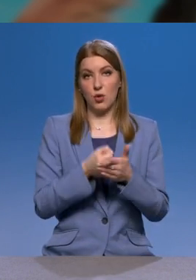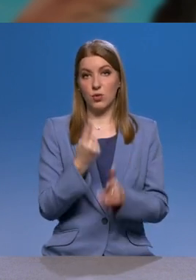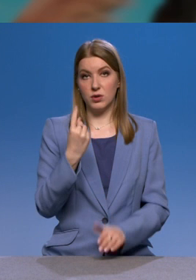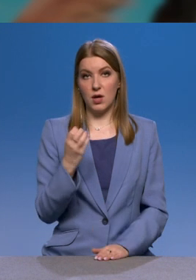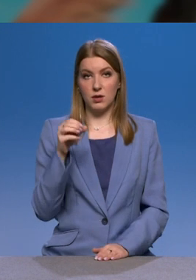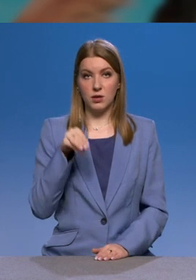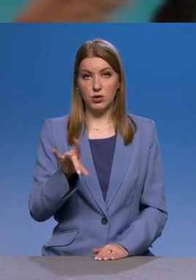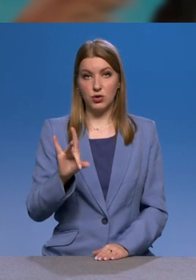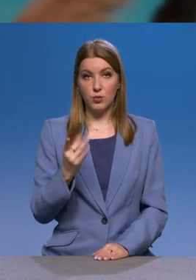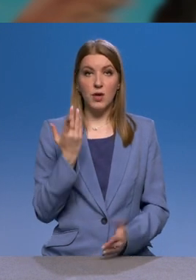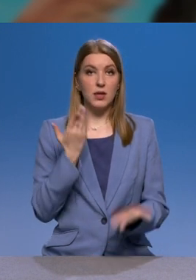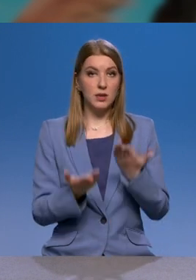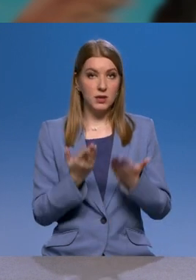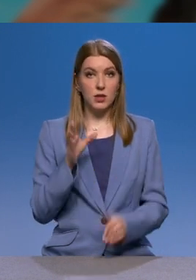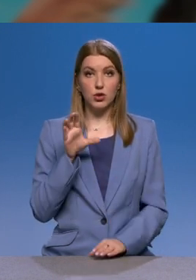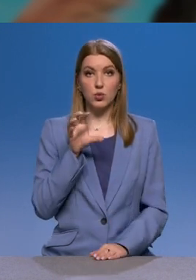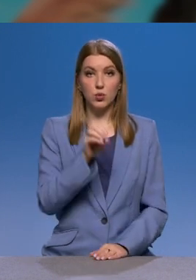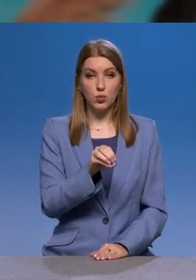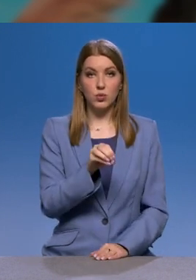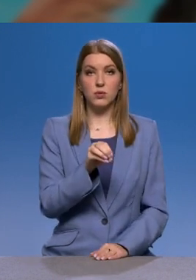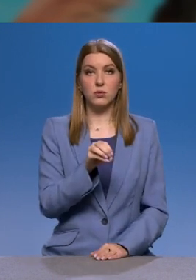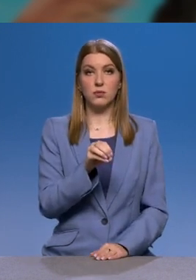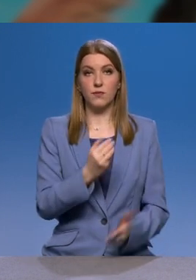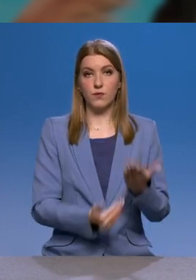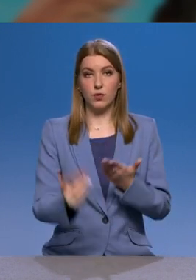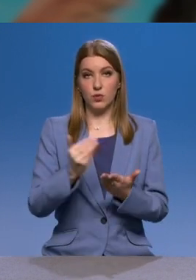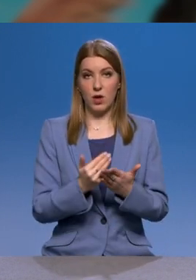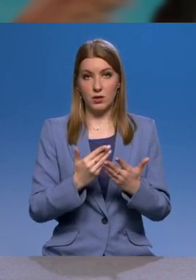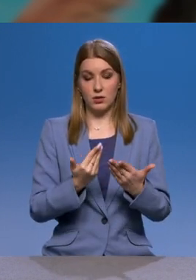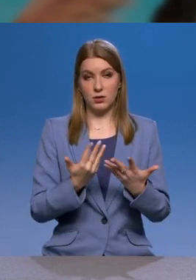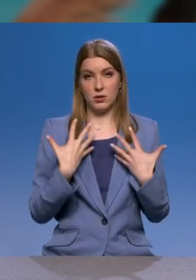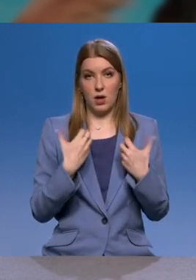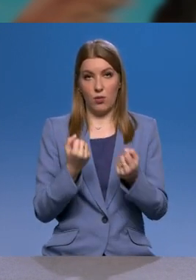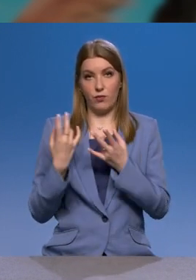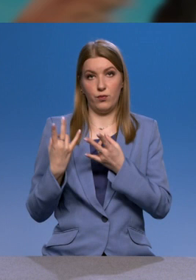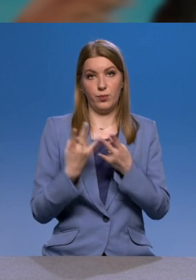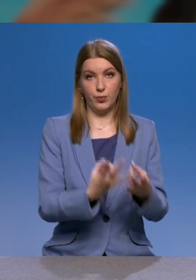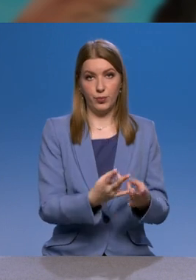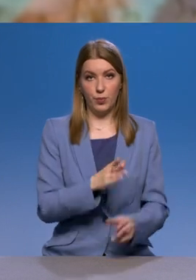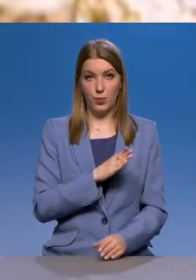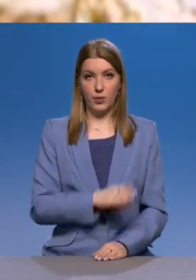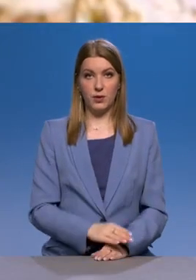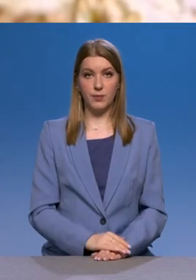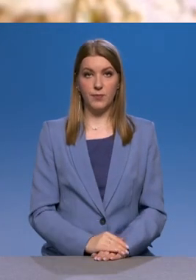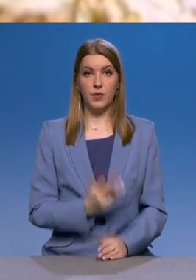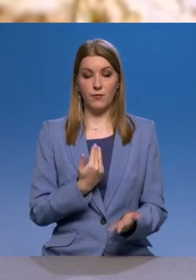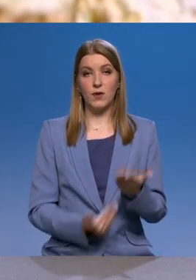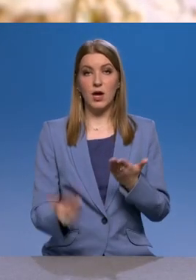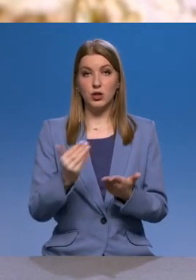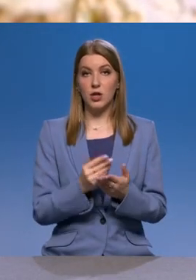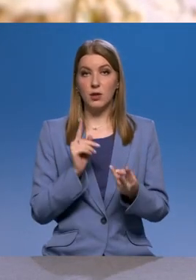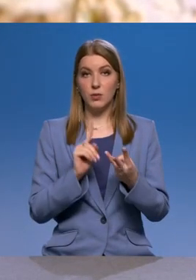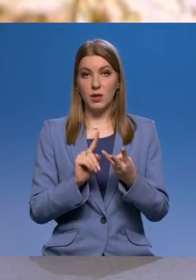Это если укус нанес вред здоровью. В окончательном третьем чтении сегодня эти штрафы